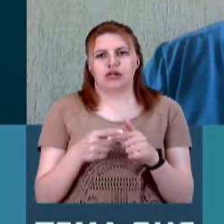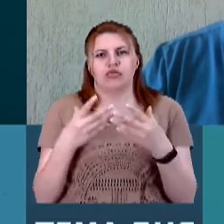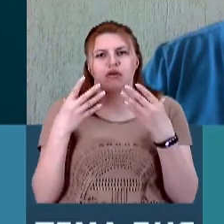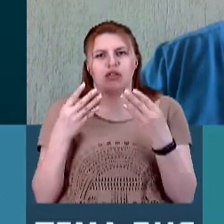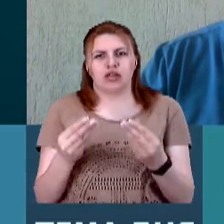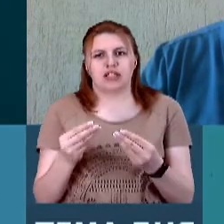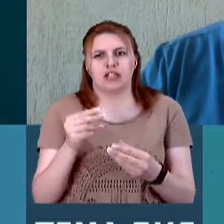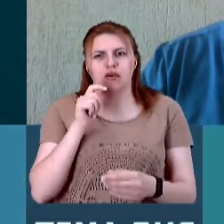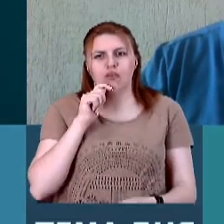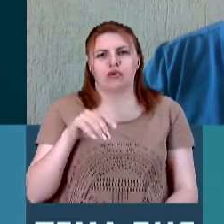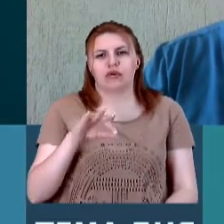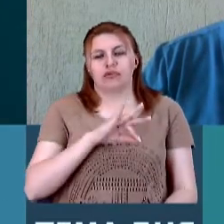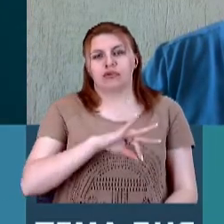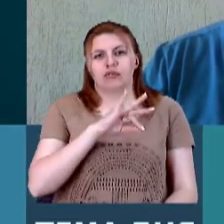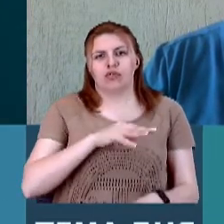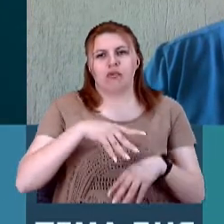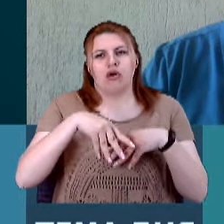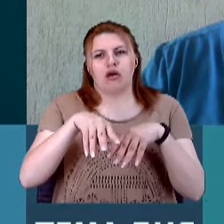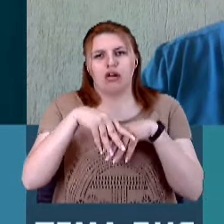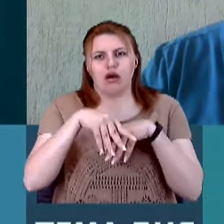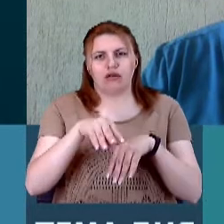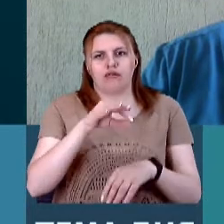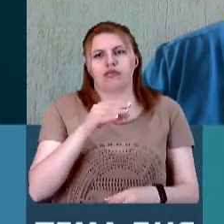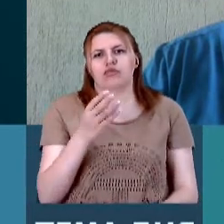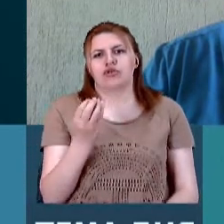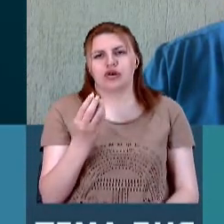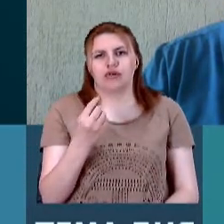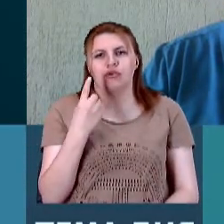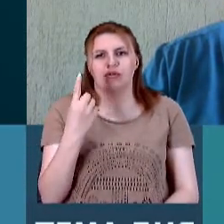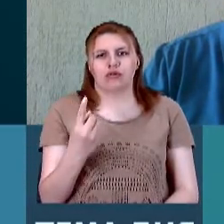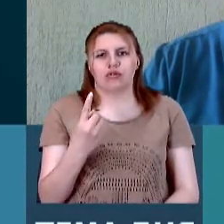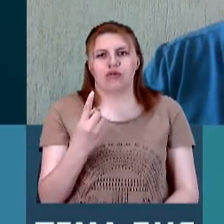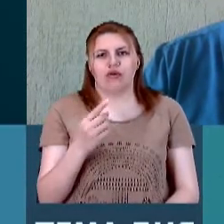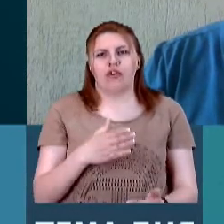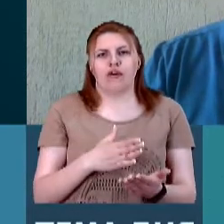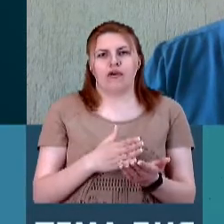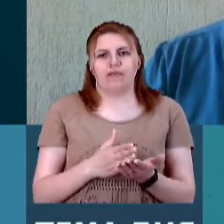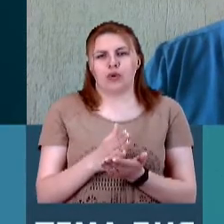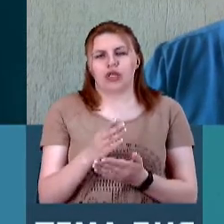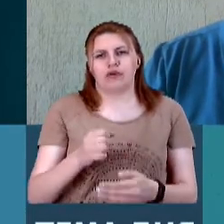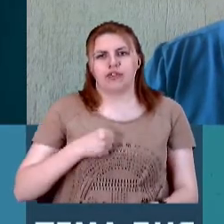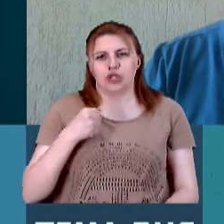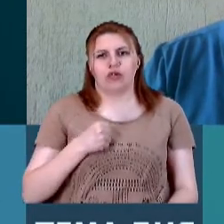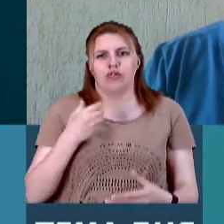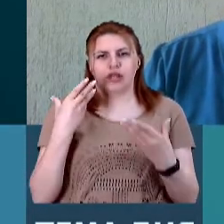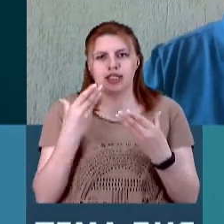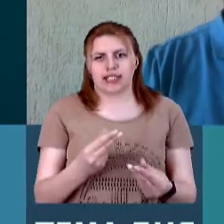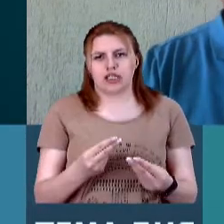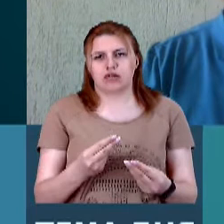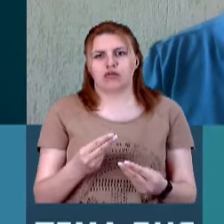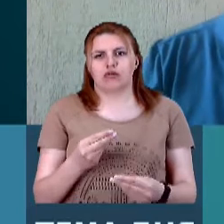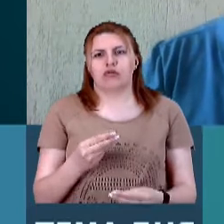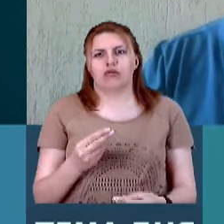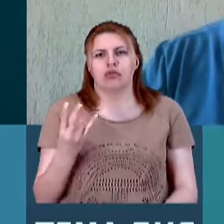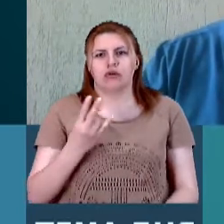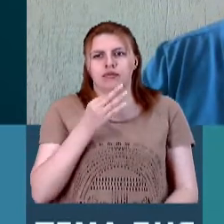Україну, використовуючи парад от в якості ще одного важелю військово-політичного тиску. І тут варто зазначити